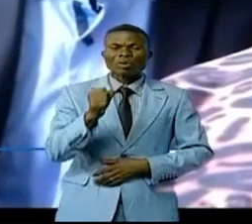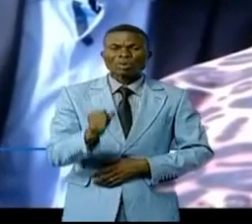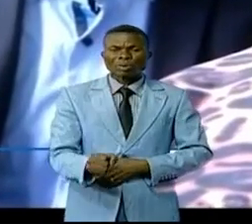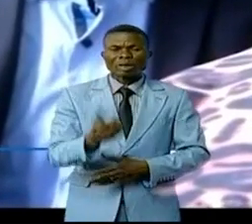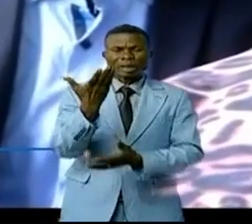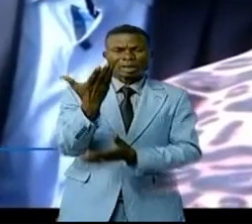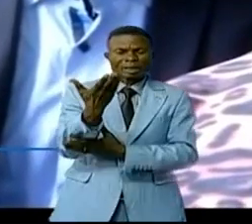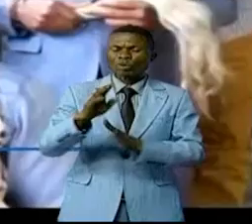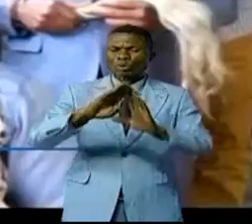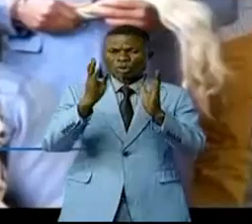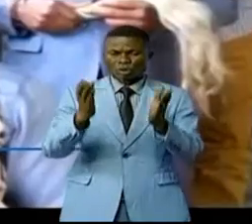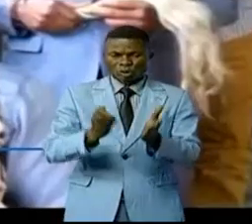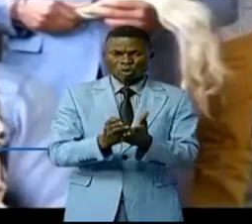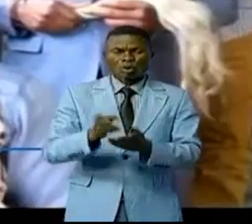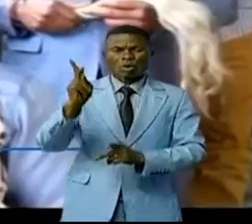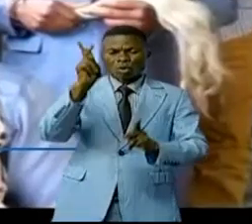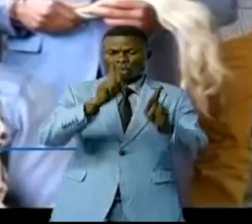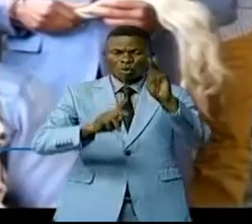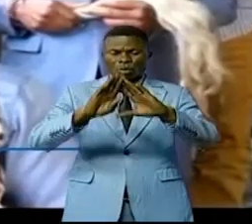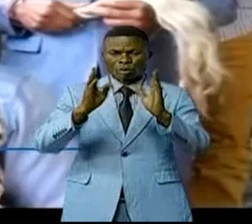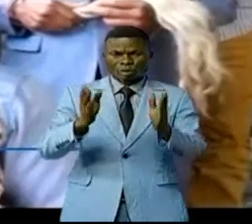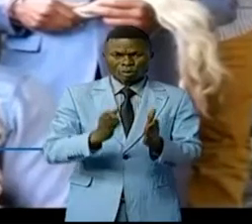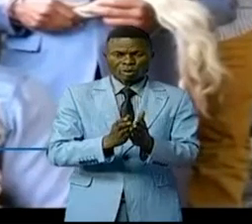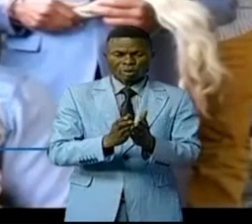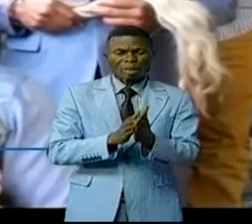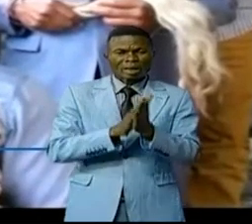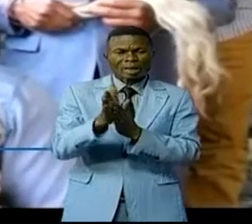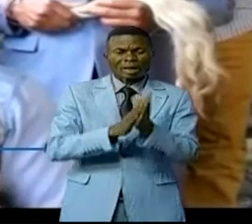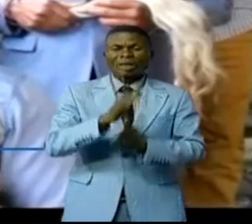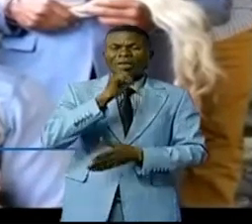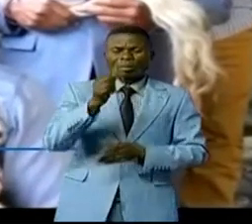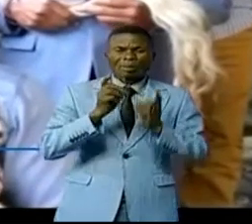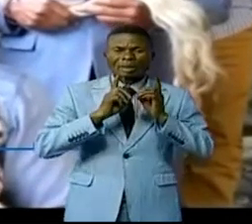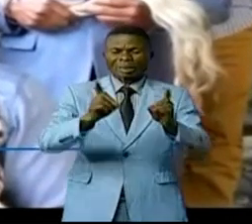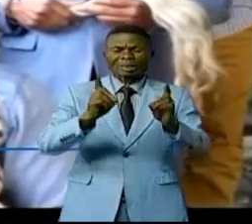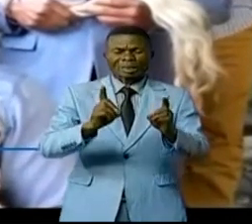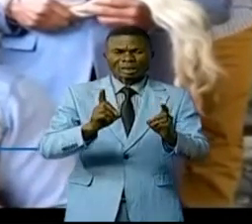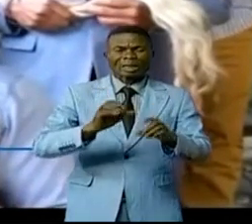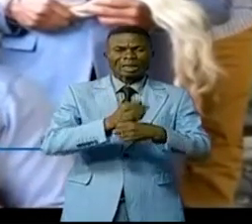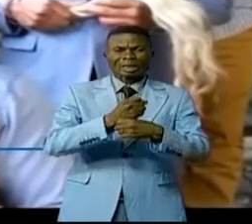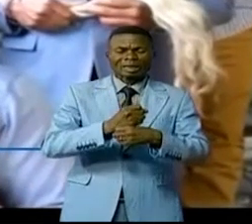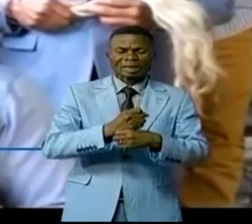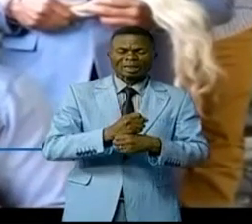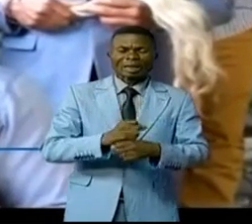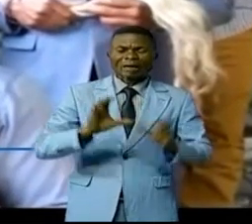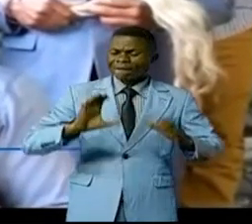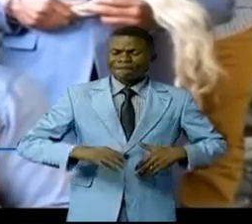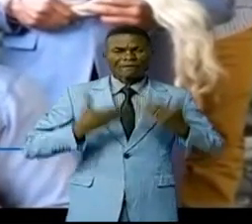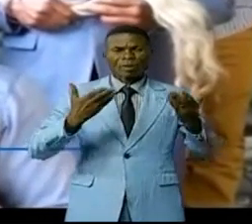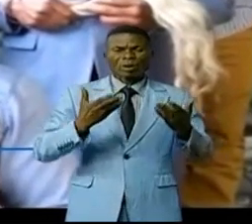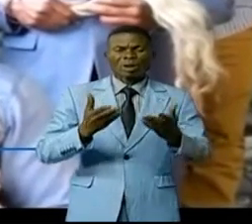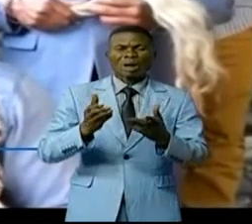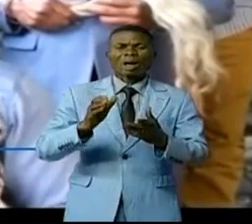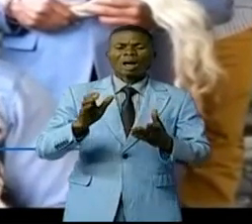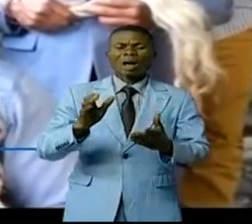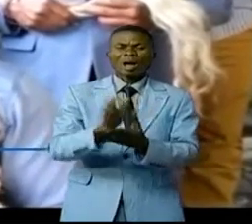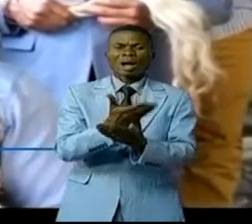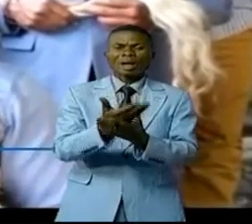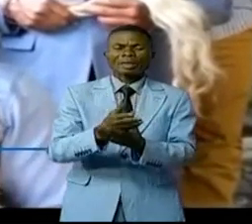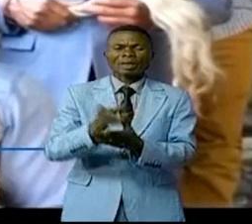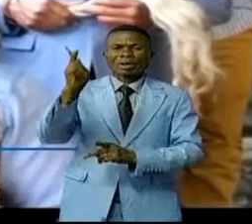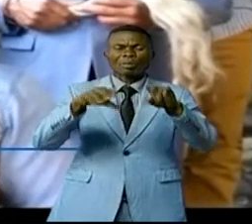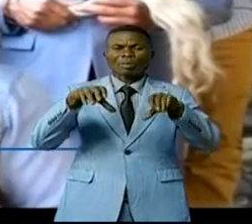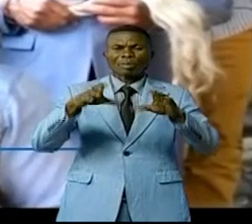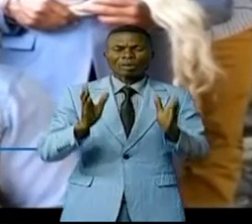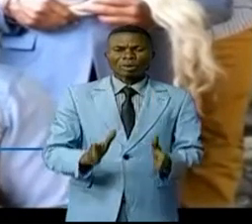invite toutes les couches de la population de se désintéresser des discours pouvant semer l'animosité entre le peuple congolais.